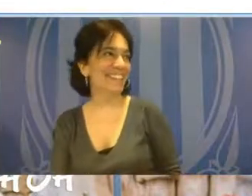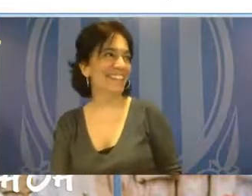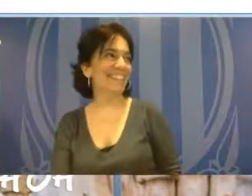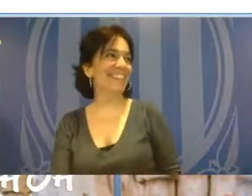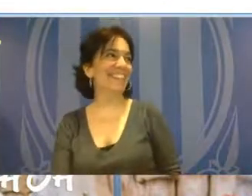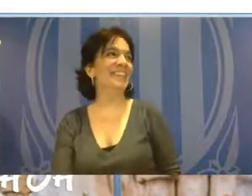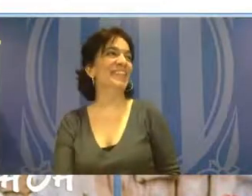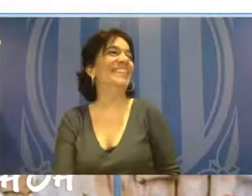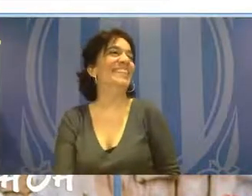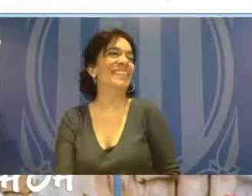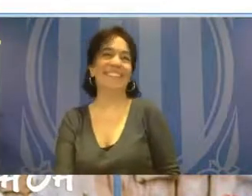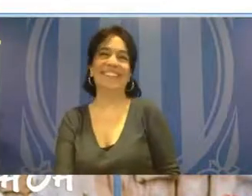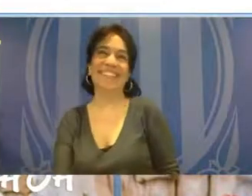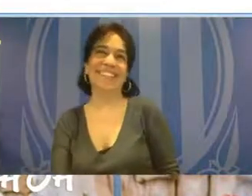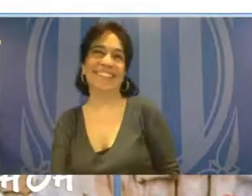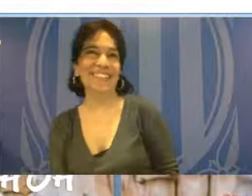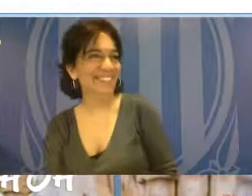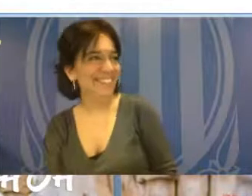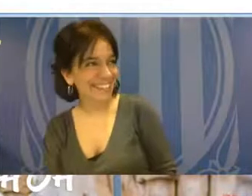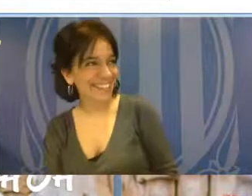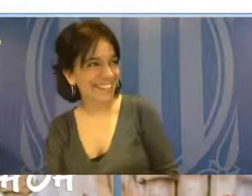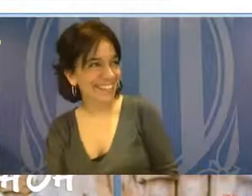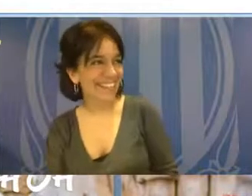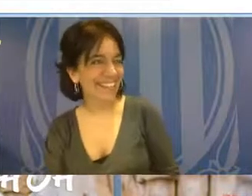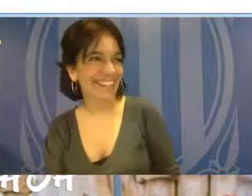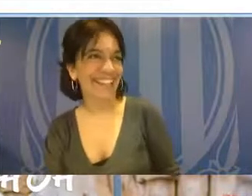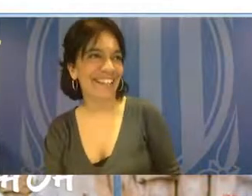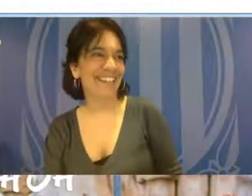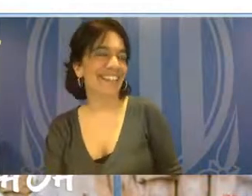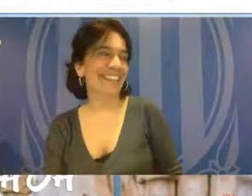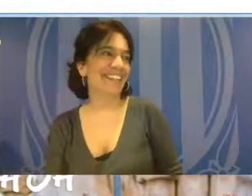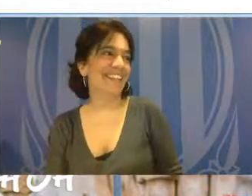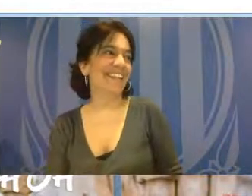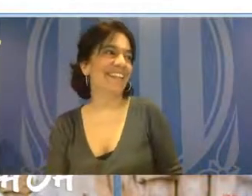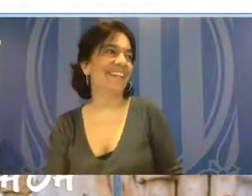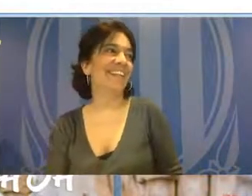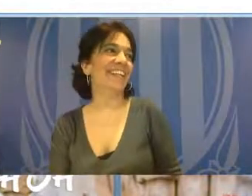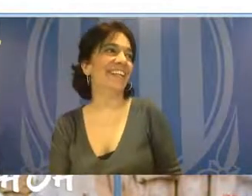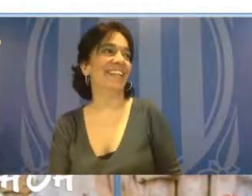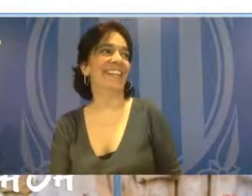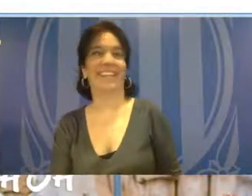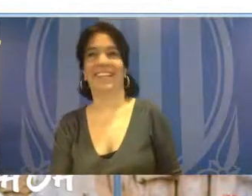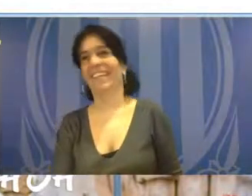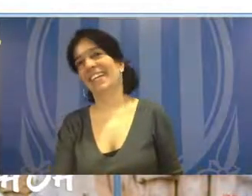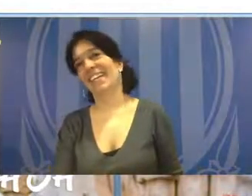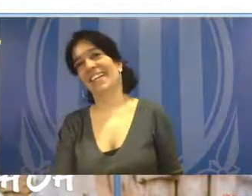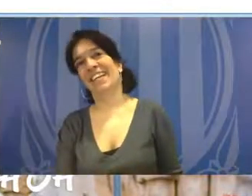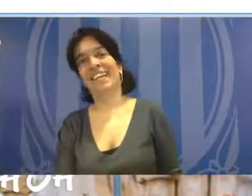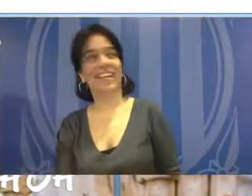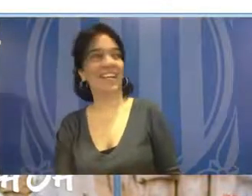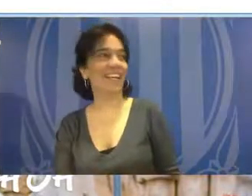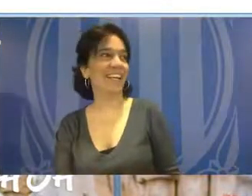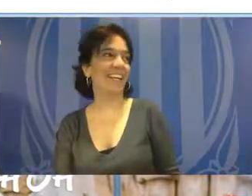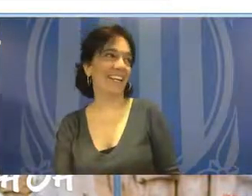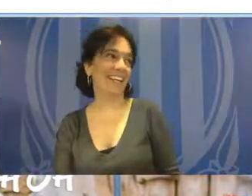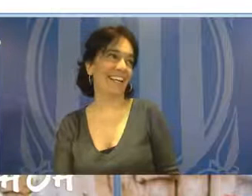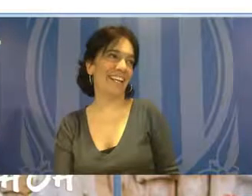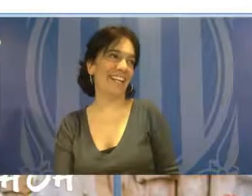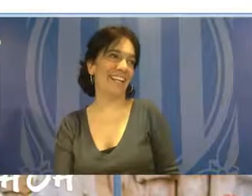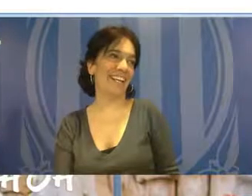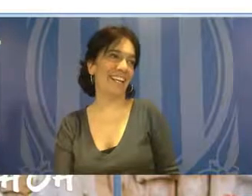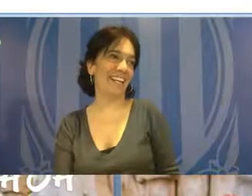No venen. Bueno, però també tens aigües subterrànies, nivells freàtics, interessant sí, sí, el tema. Sí. No, sí, els